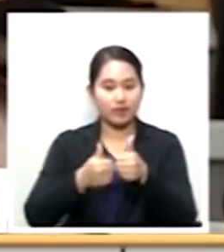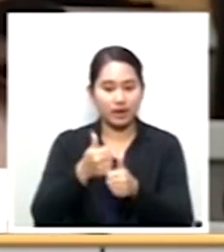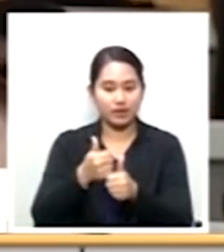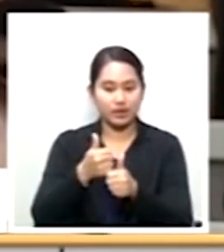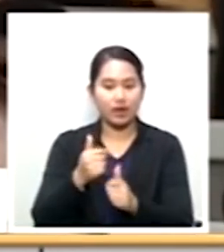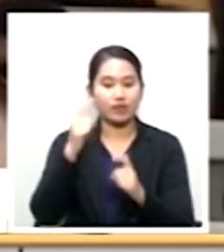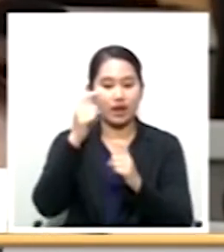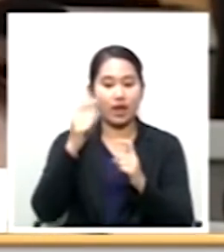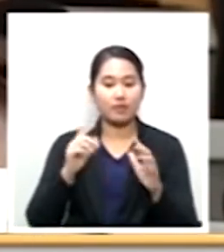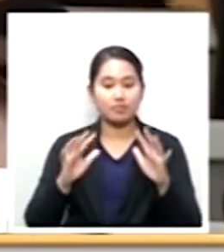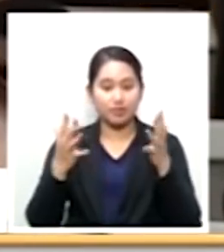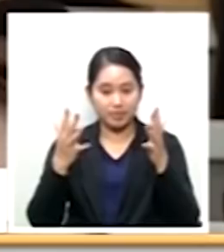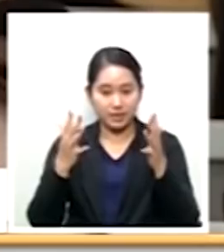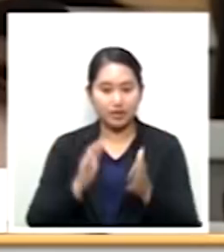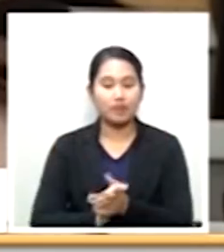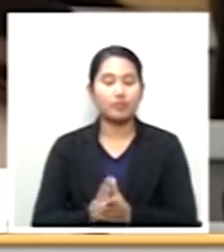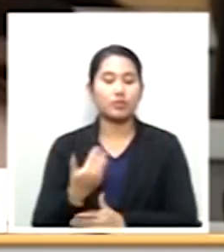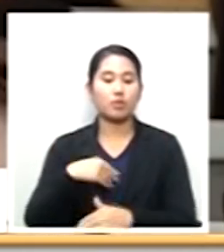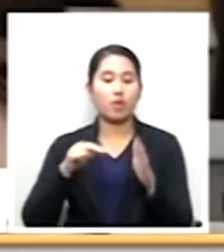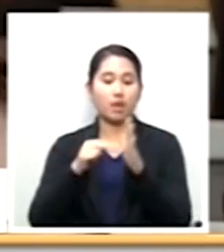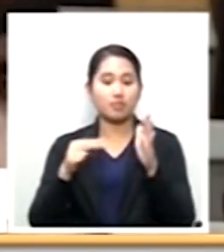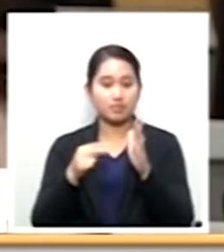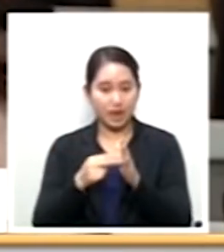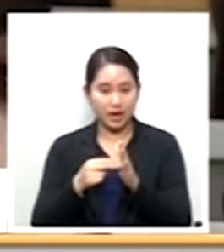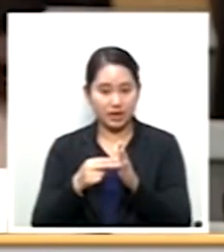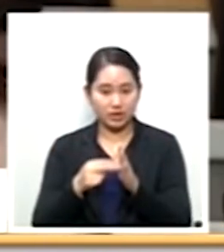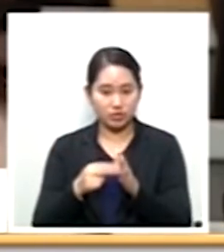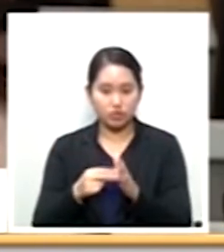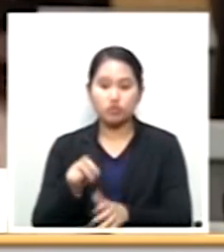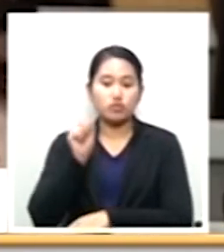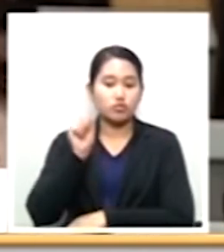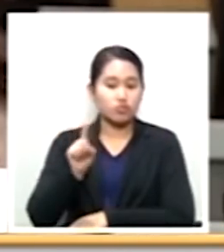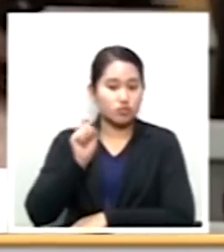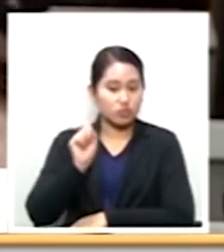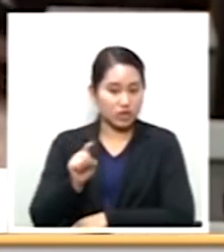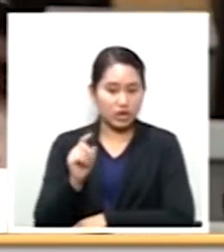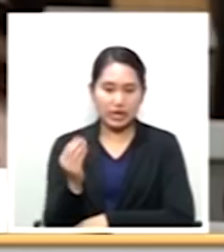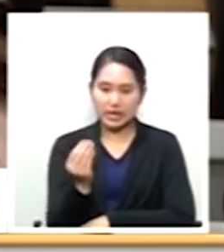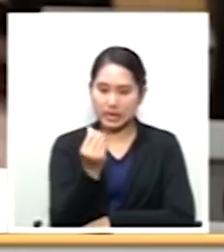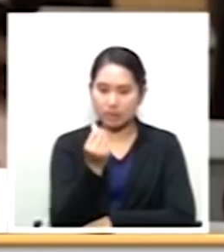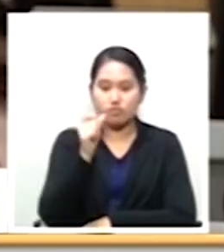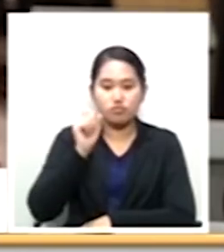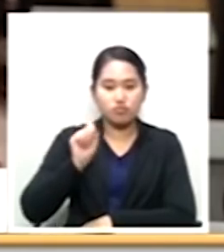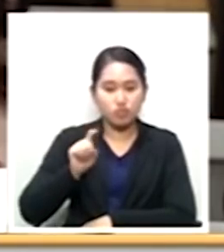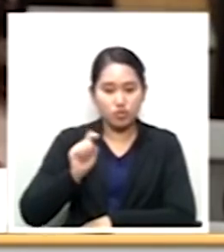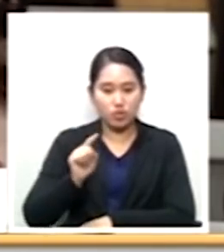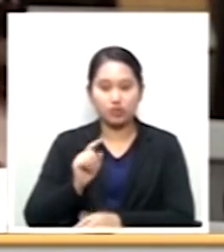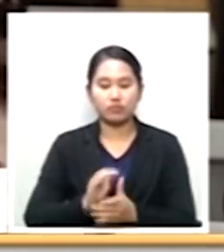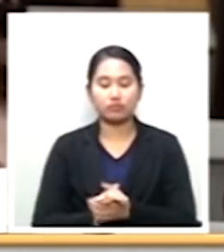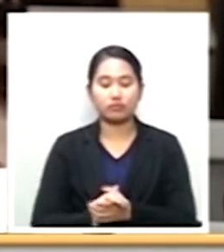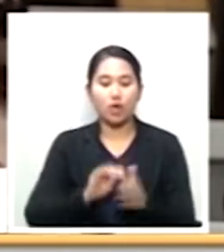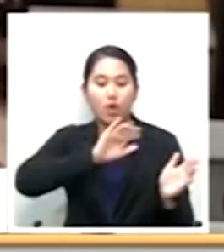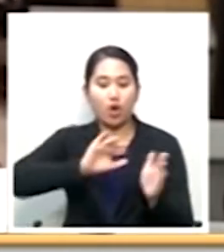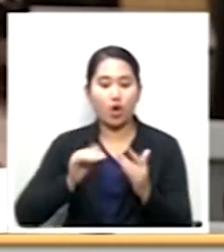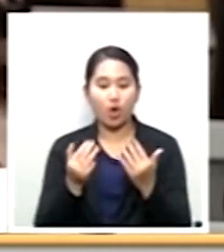สุดจึงเป็นกรณีฉุกเฉินที่มีความจำเป็นรีบด่วนอันมิอาจหลีกเลี่ยงได้